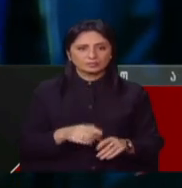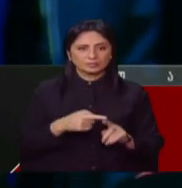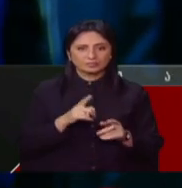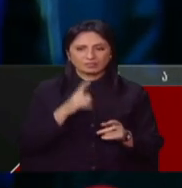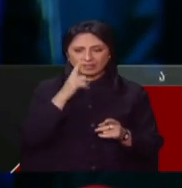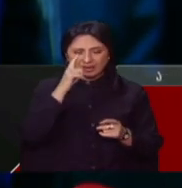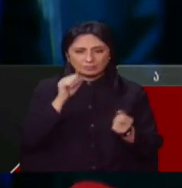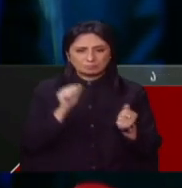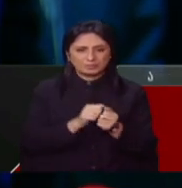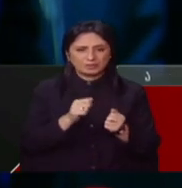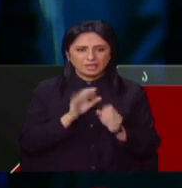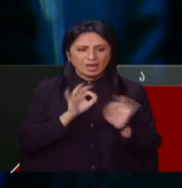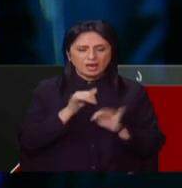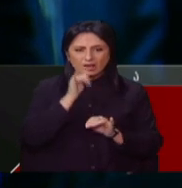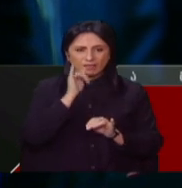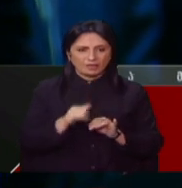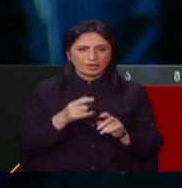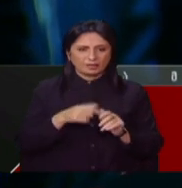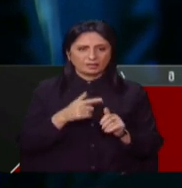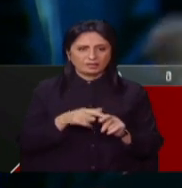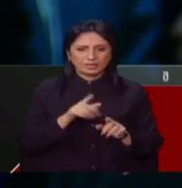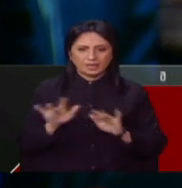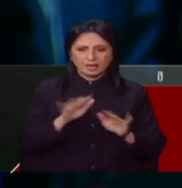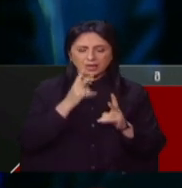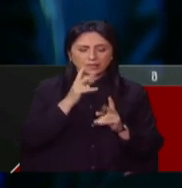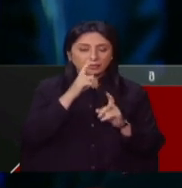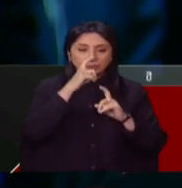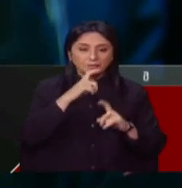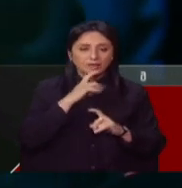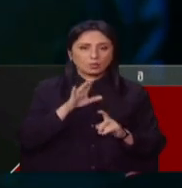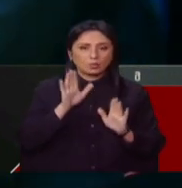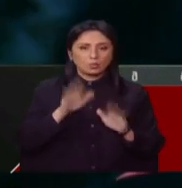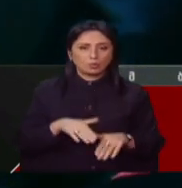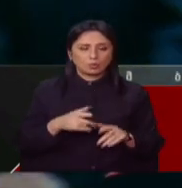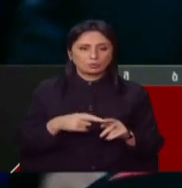ყახია თუ რაც უფრო აუხსნელი არის ხანდახან ესეთი ხმედებები, ან რომ რაც უფრო